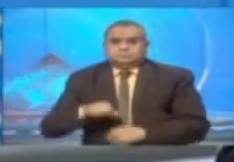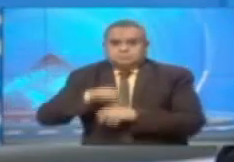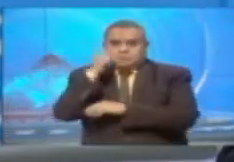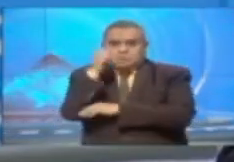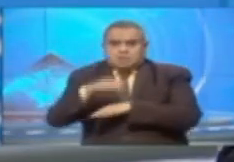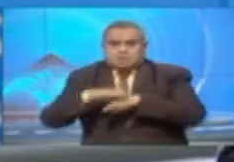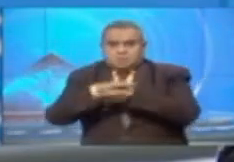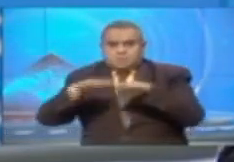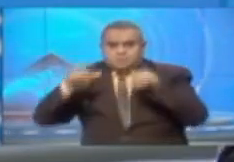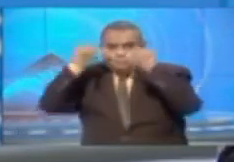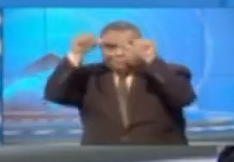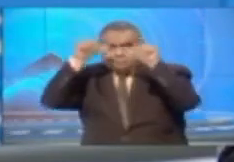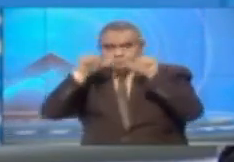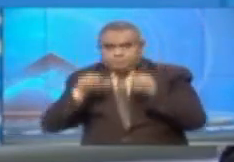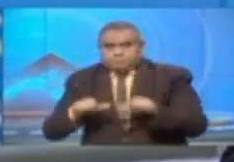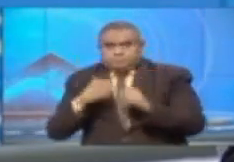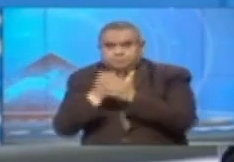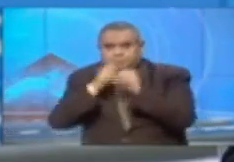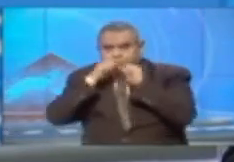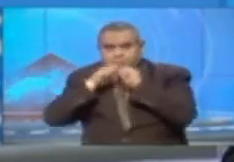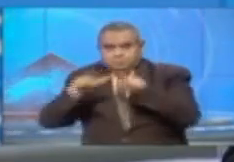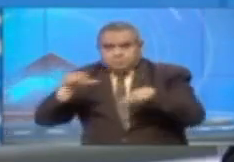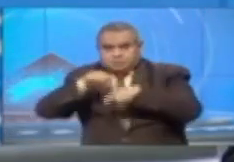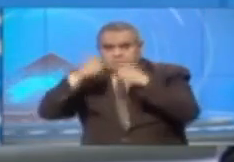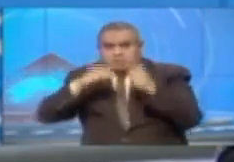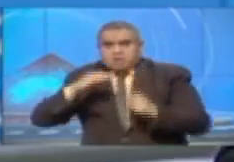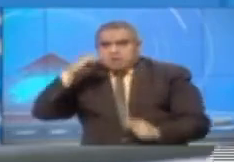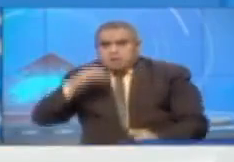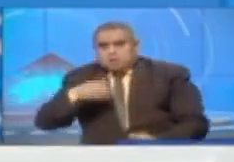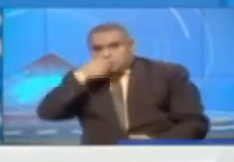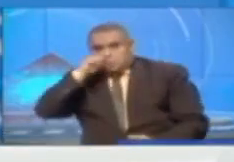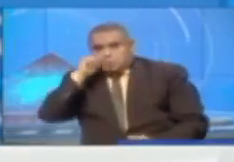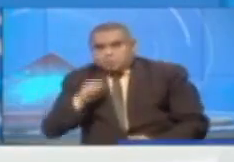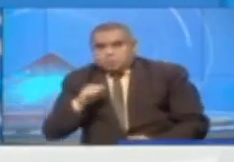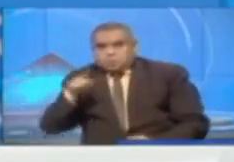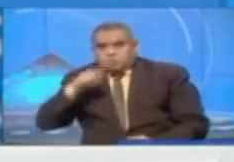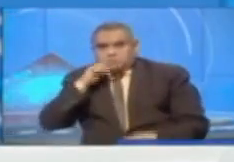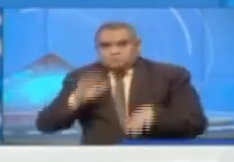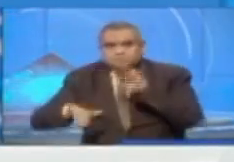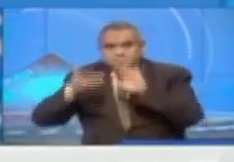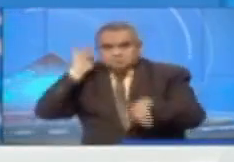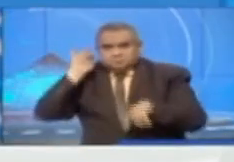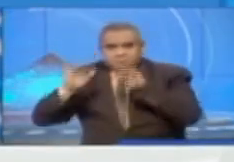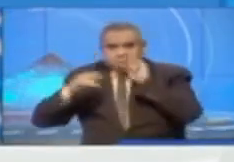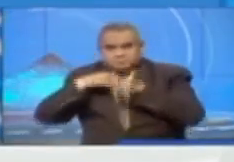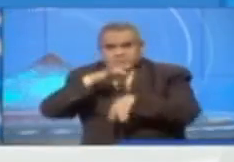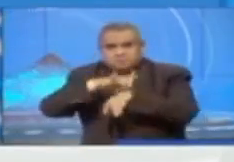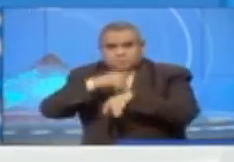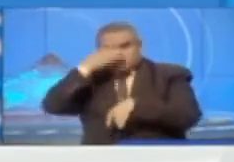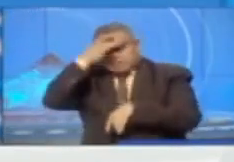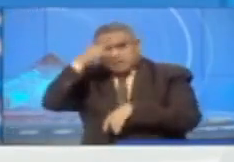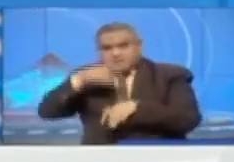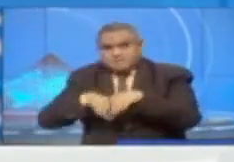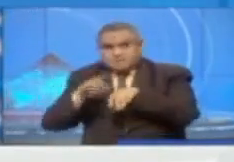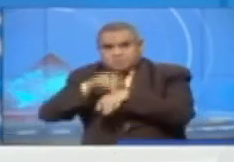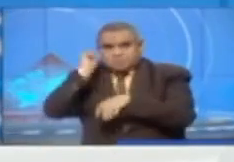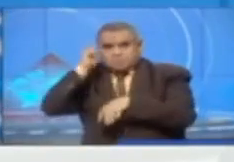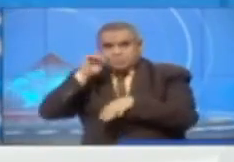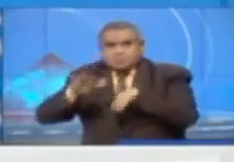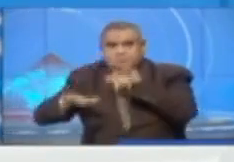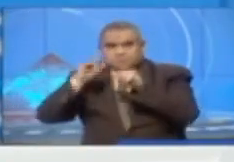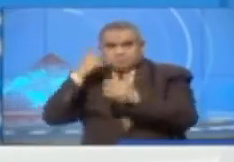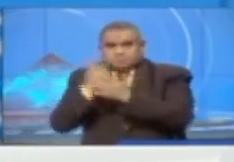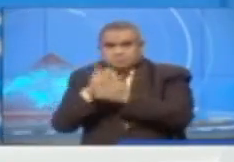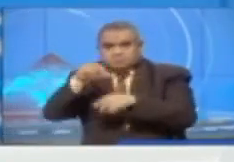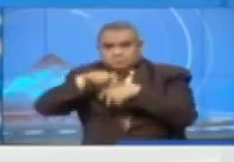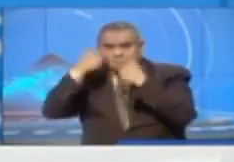ميدانيا، أعلن حاكم منطقة خيرسون بجنوب أوكرانيا أنه يتم إجلاء المرضى من مستشفيات بمدينة خيرسون التي